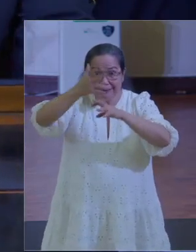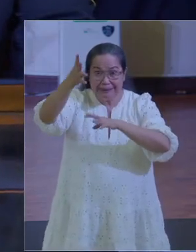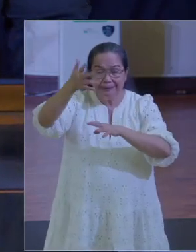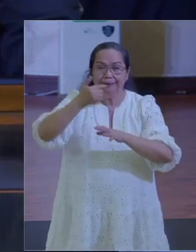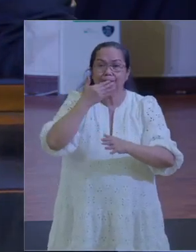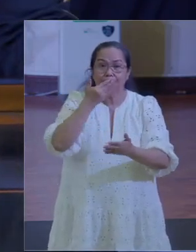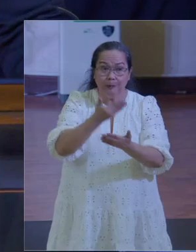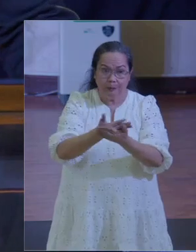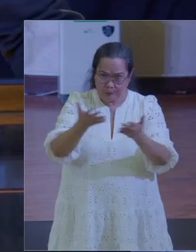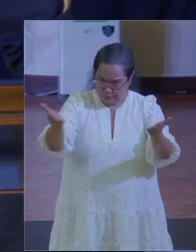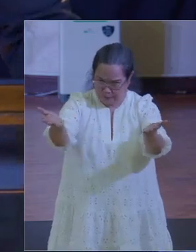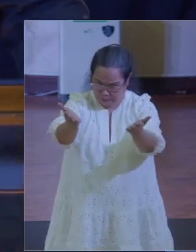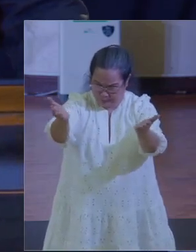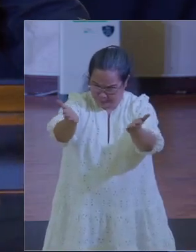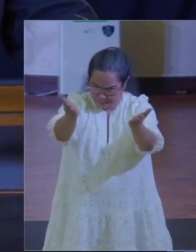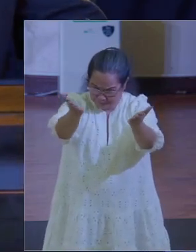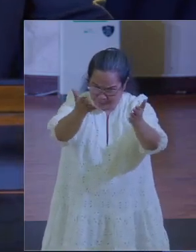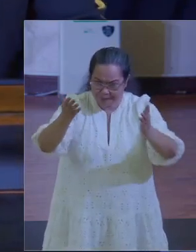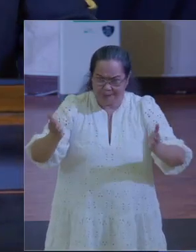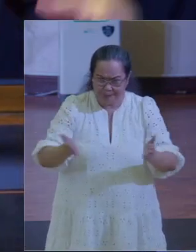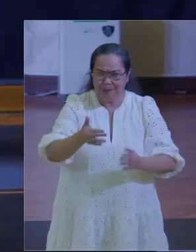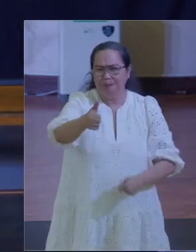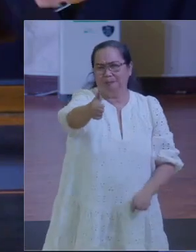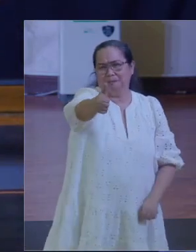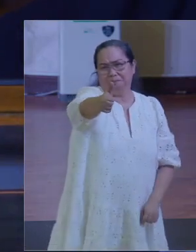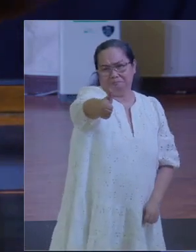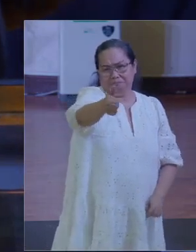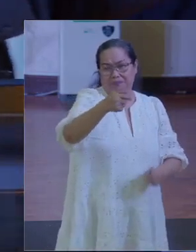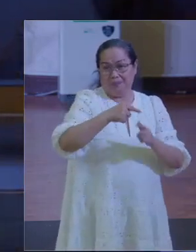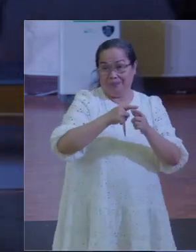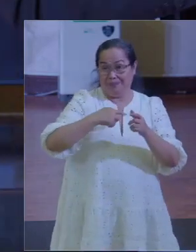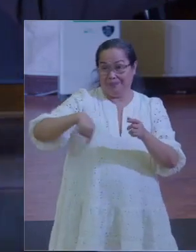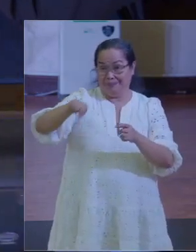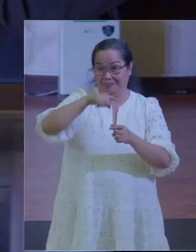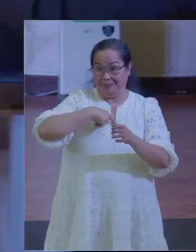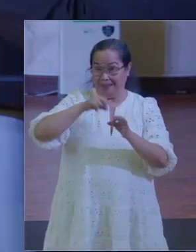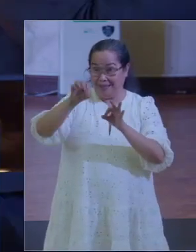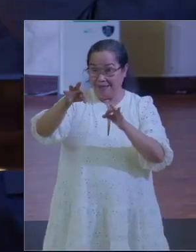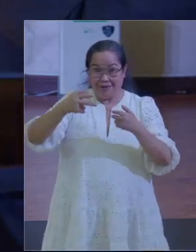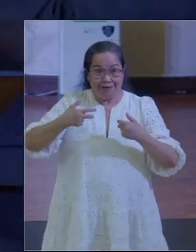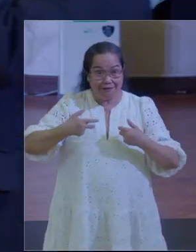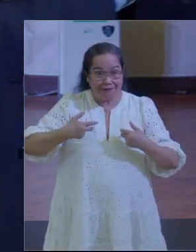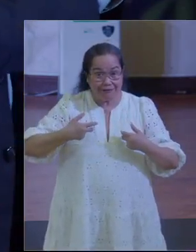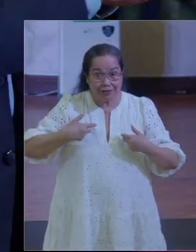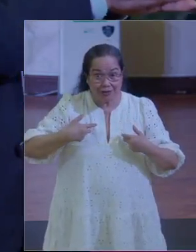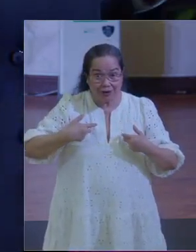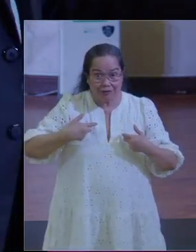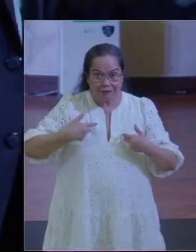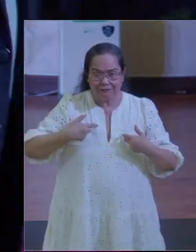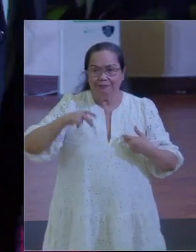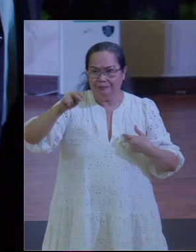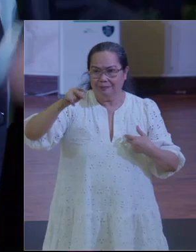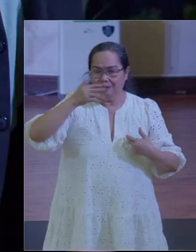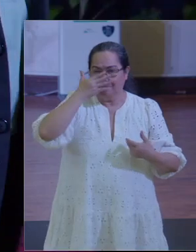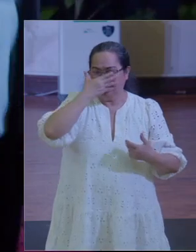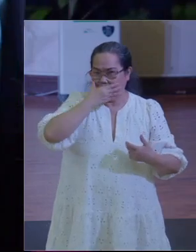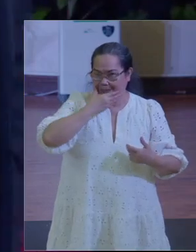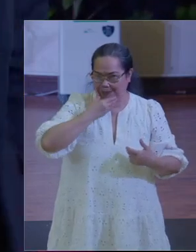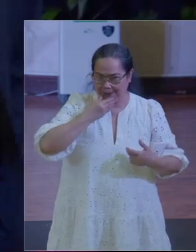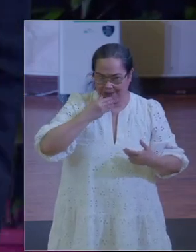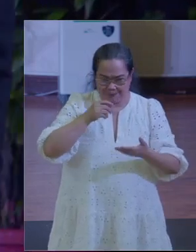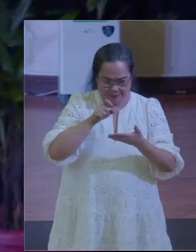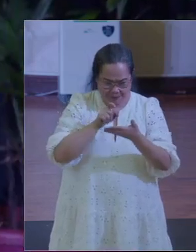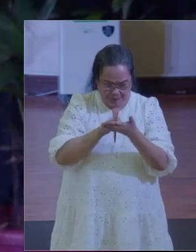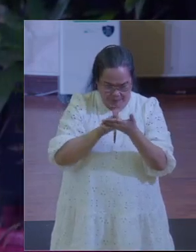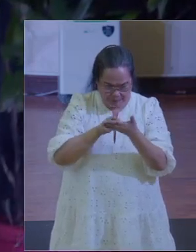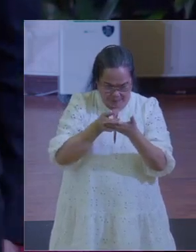mo. Encouragement, yan ang sabihin mo. In our context now, pag meron kang meme na maganda, ipasa mo, i-forward